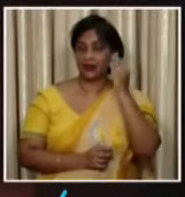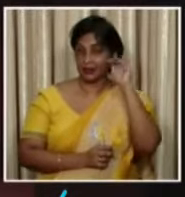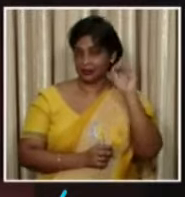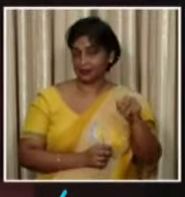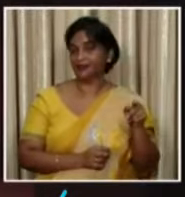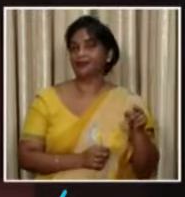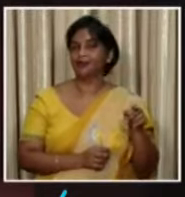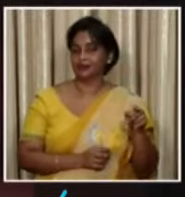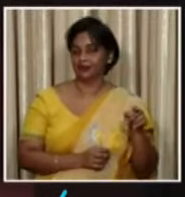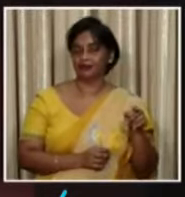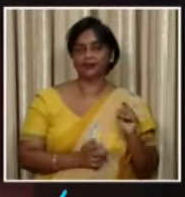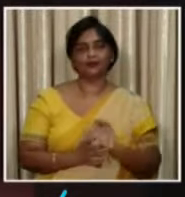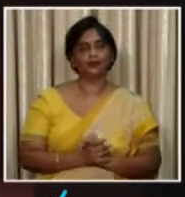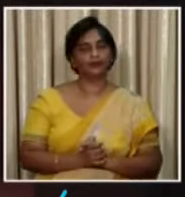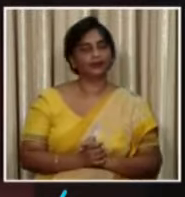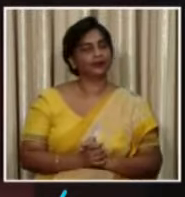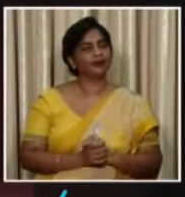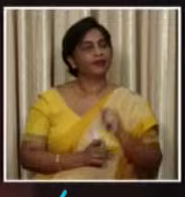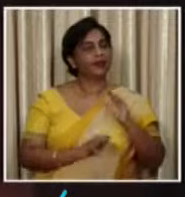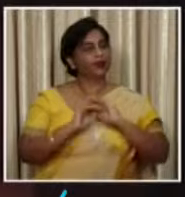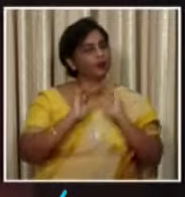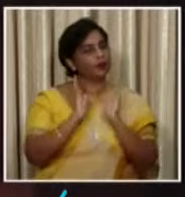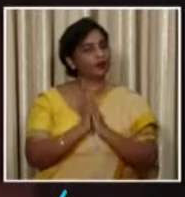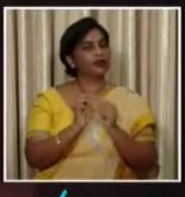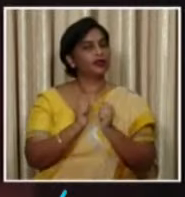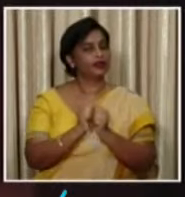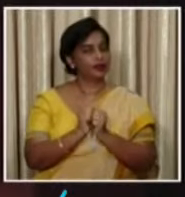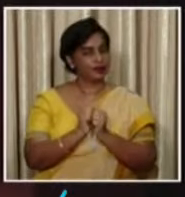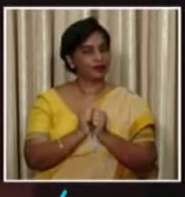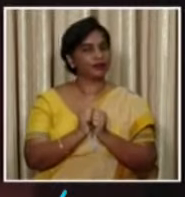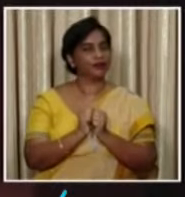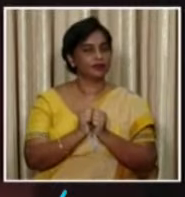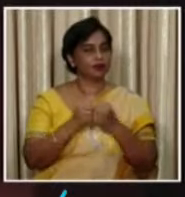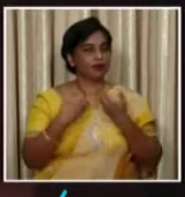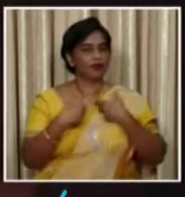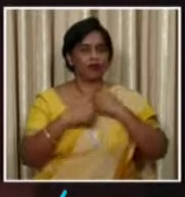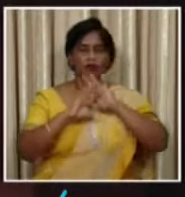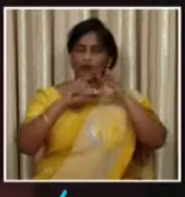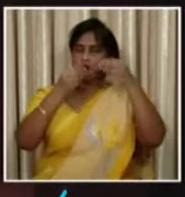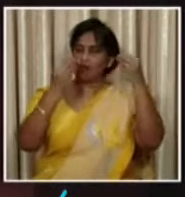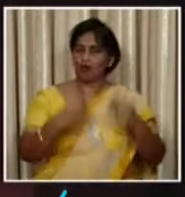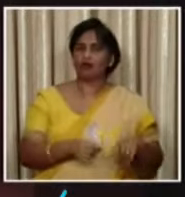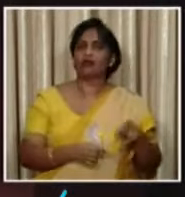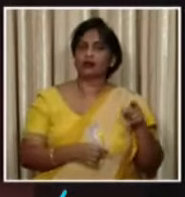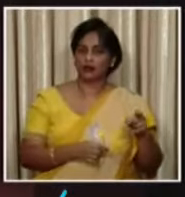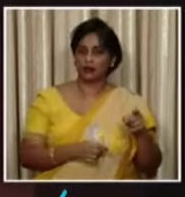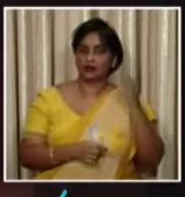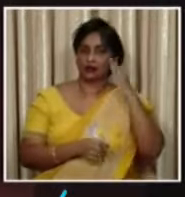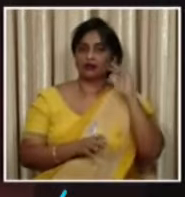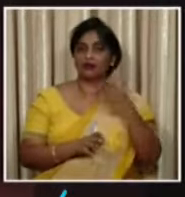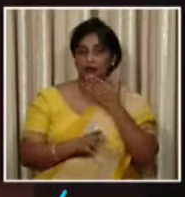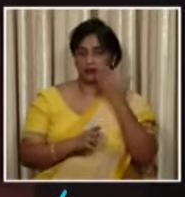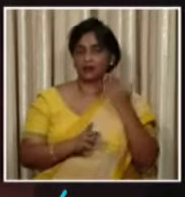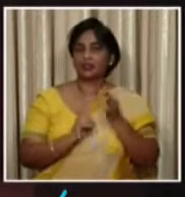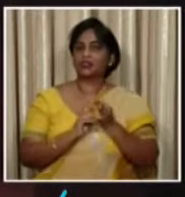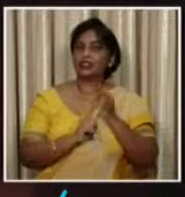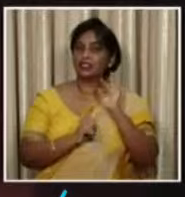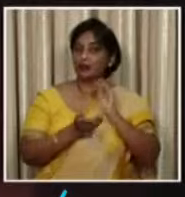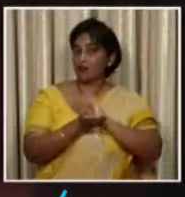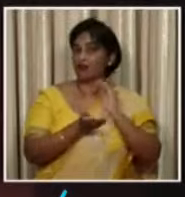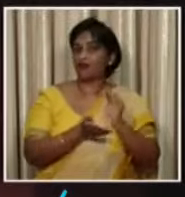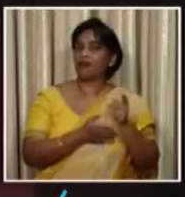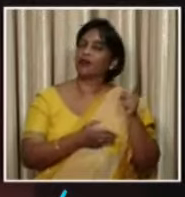ජිනේන්ද්‍රි දැරියගේ ඒ සියලුම දේවල් අහිමි වෙලා තිබෙනවා. ඒ දැරියට පුළුවන් නම් ජනාධිපති